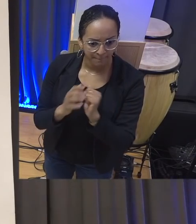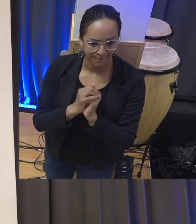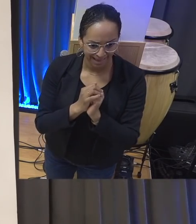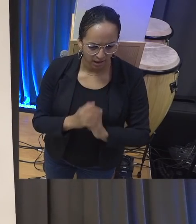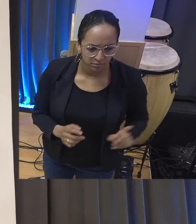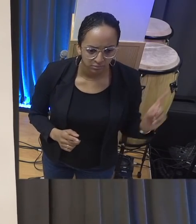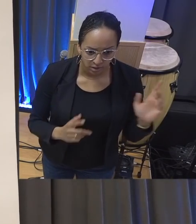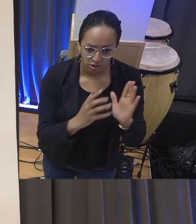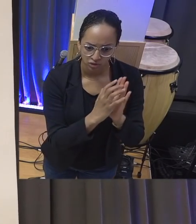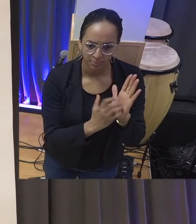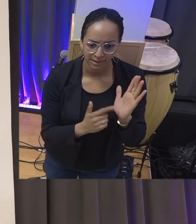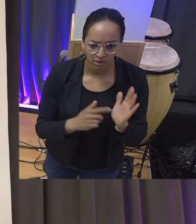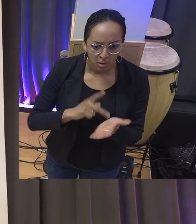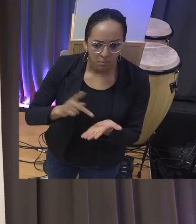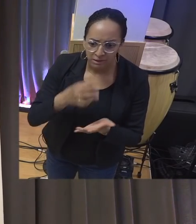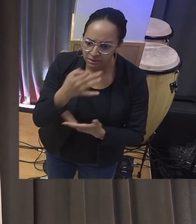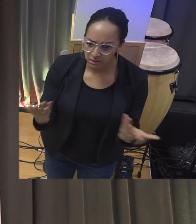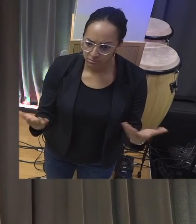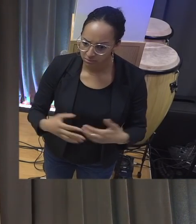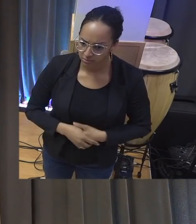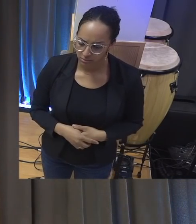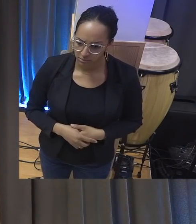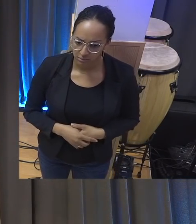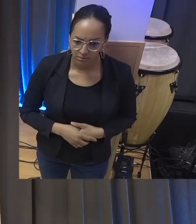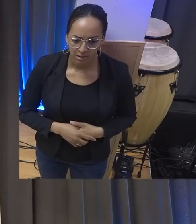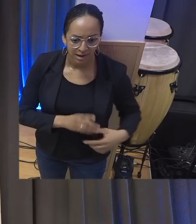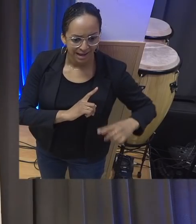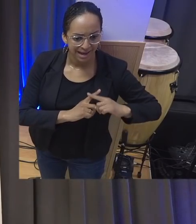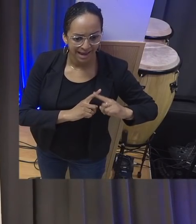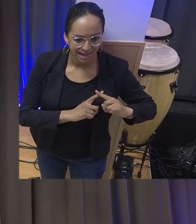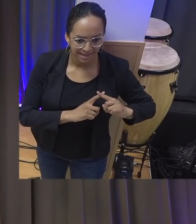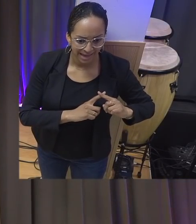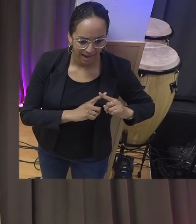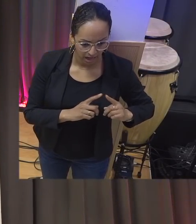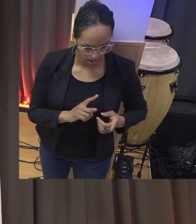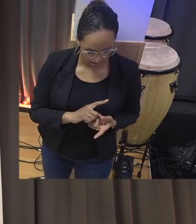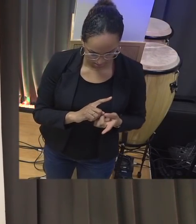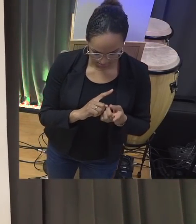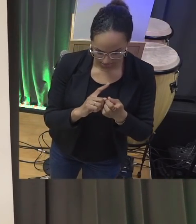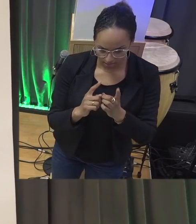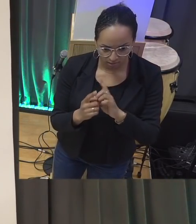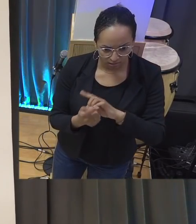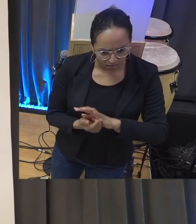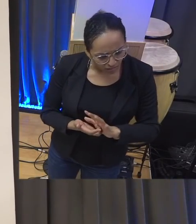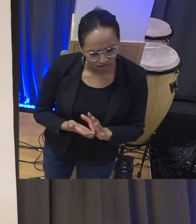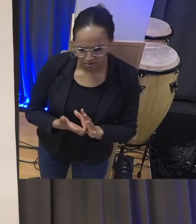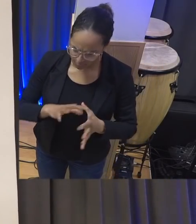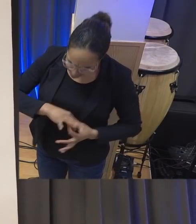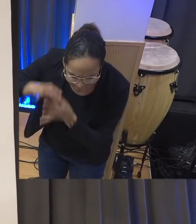chapitre, Paul intercède que les chrétiens, effectivement, puissent vivre la radicalité de l'Évangile.